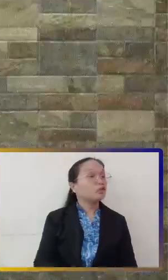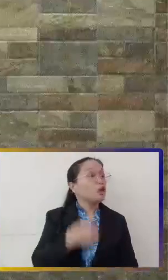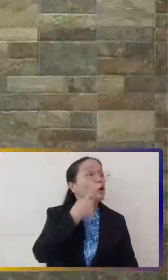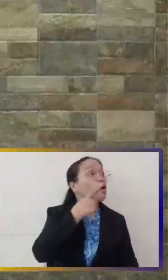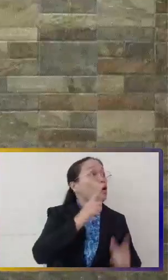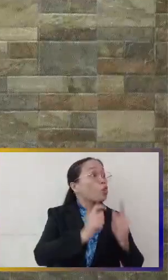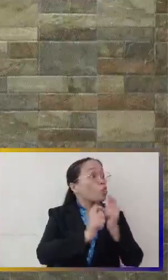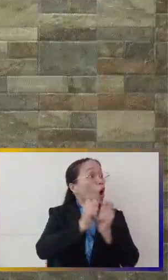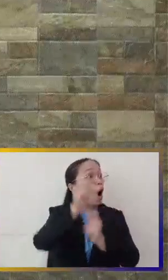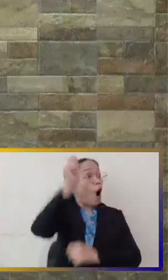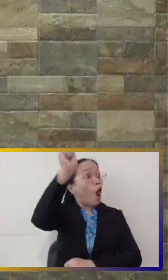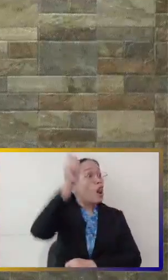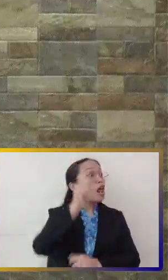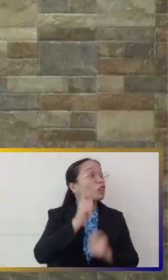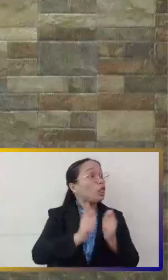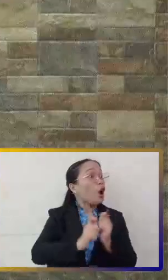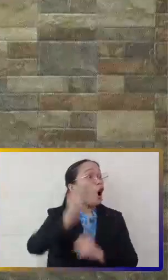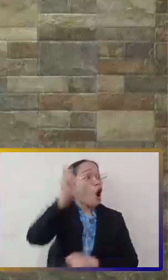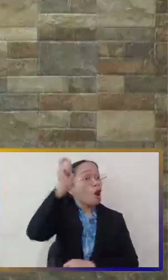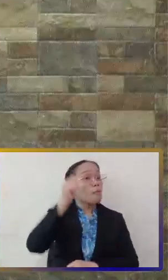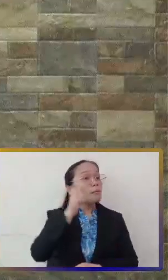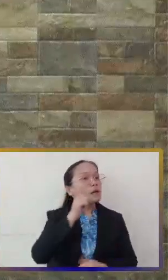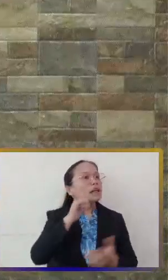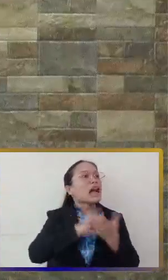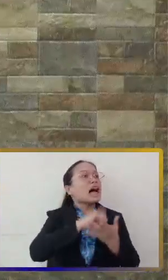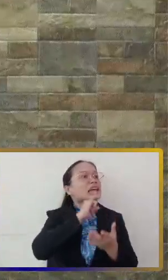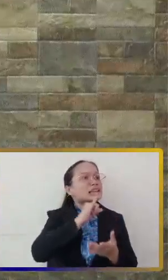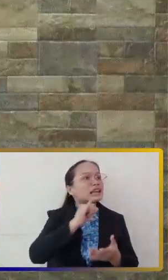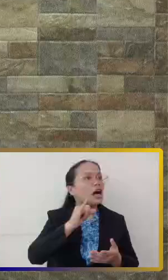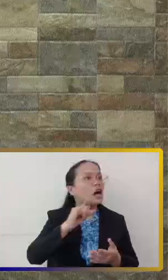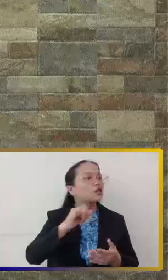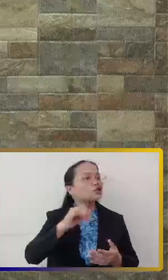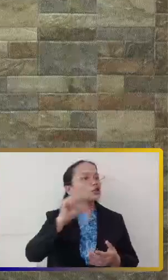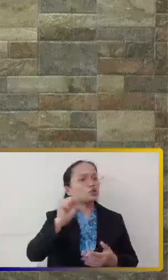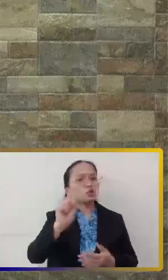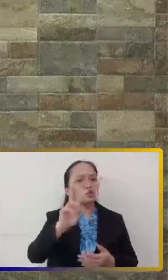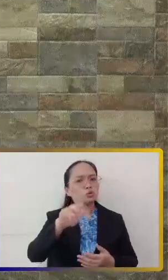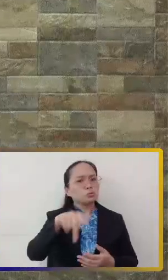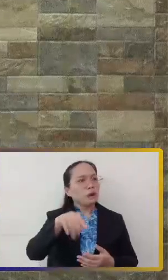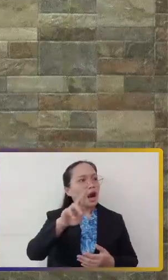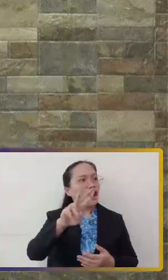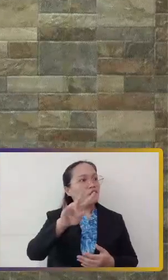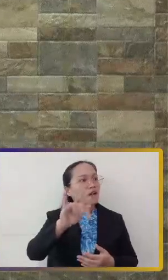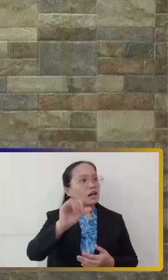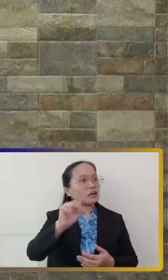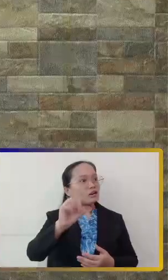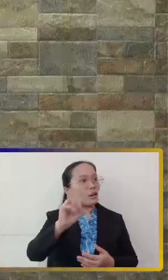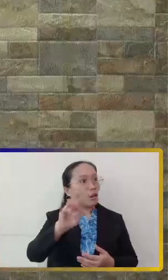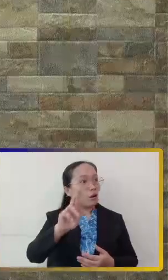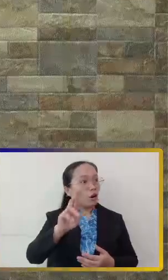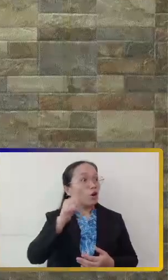supervisor siya ng security doon. Babae. Parehas babae.